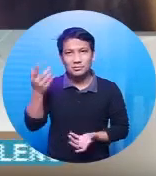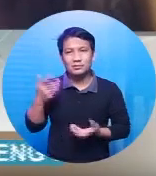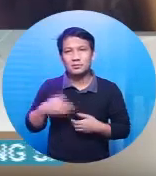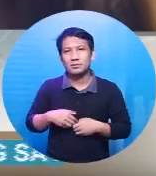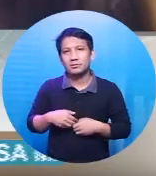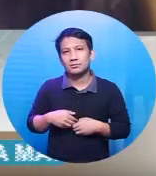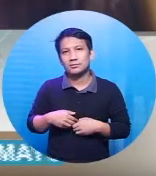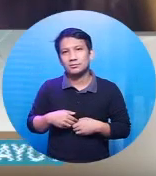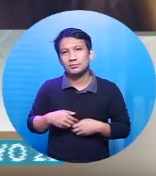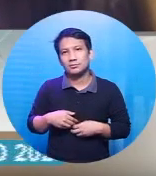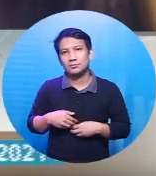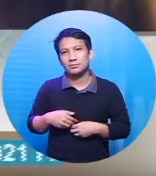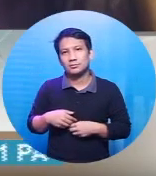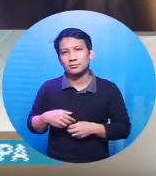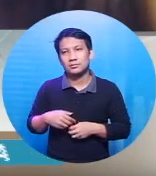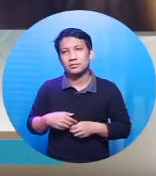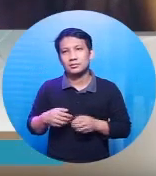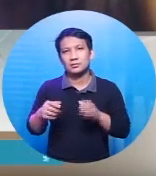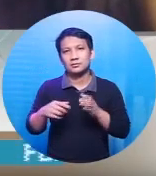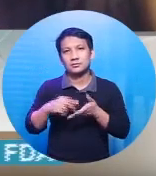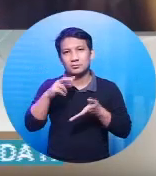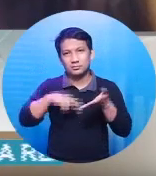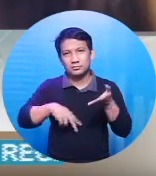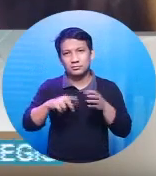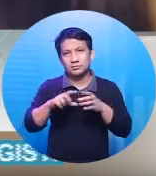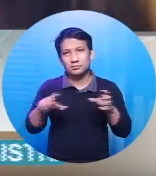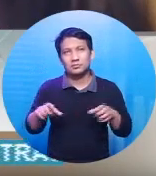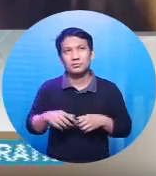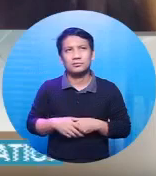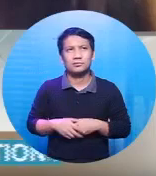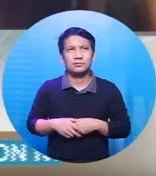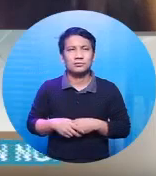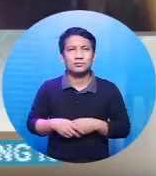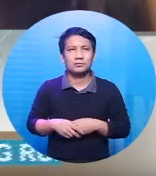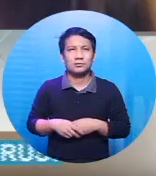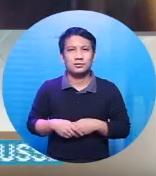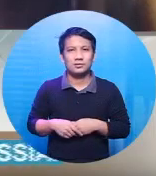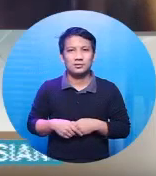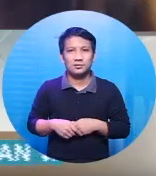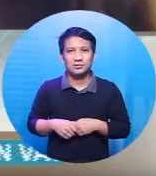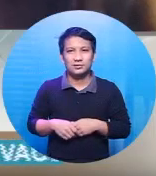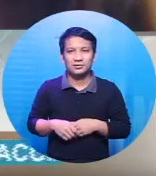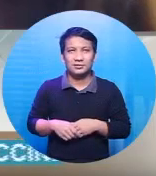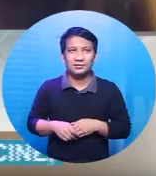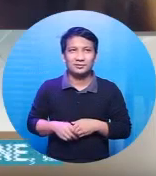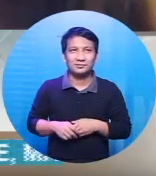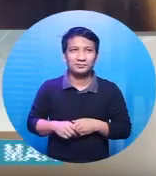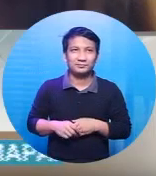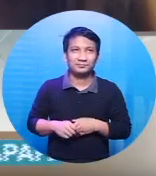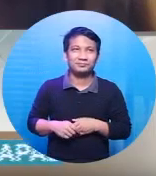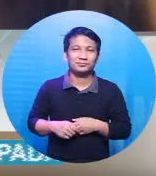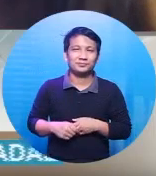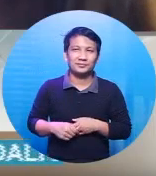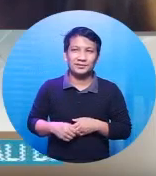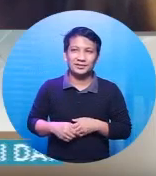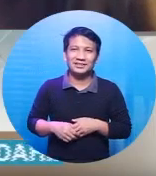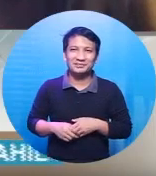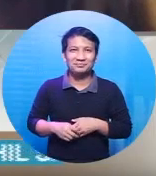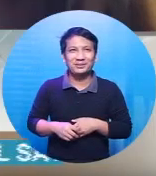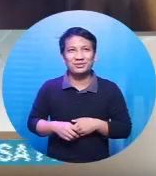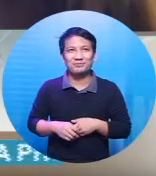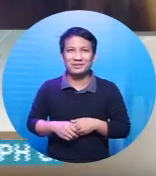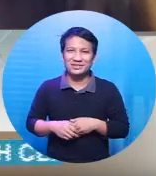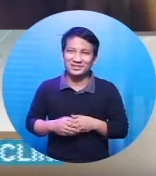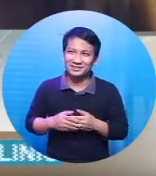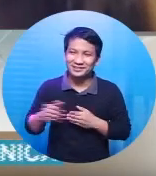Meron akong mga screenshots ng ganyan. Oh, okay. Pati yung pakipag-usap, pati yung video niya. Oh. As a nanay, hindi